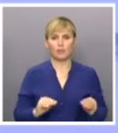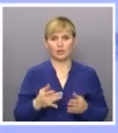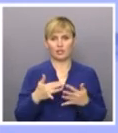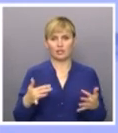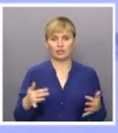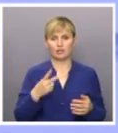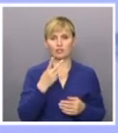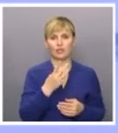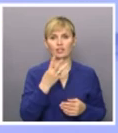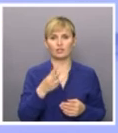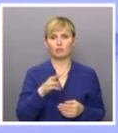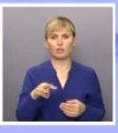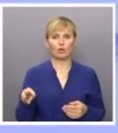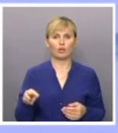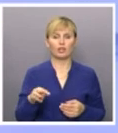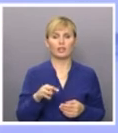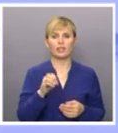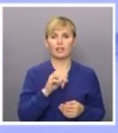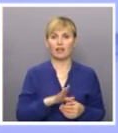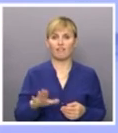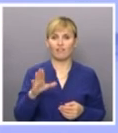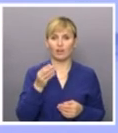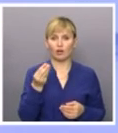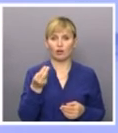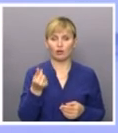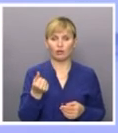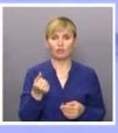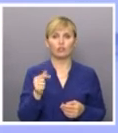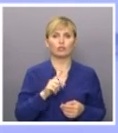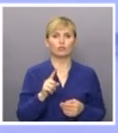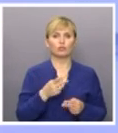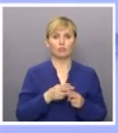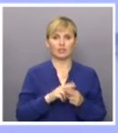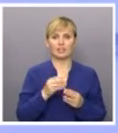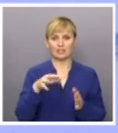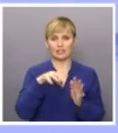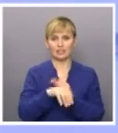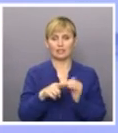2-3 миллиона евро. Но не каждый бизнесмен вложит эти деньги, чтобы получить отдачу через 7 лет.